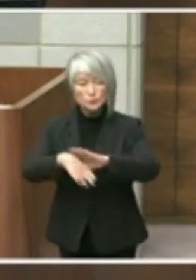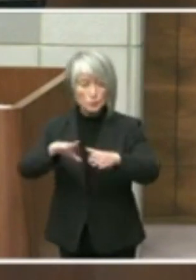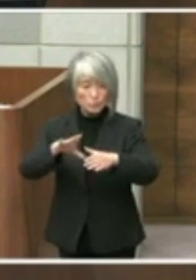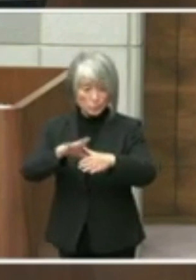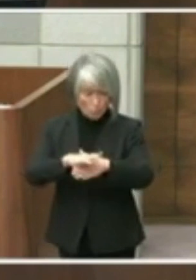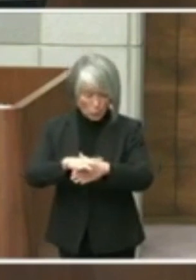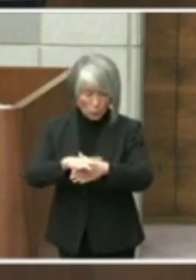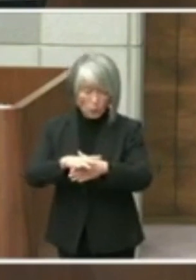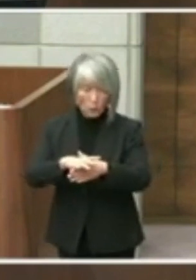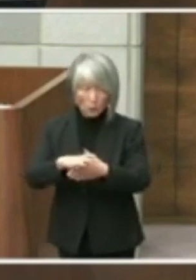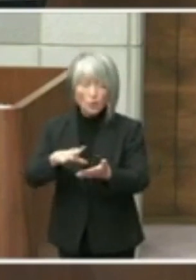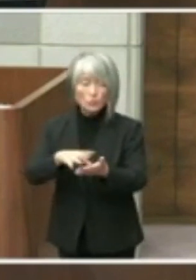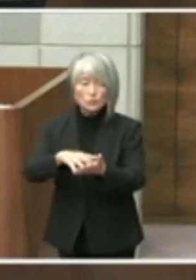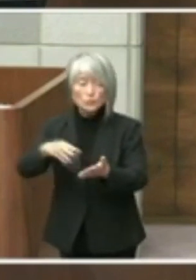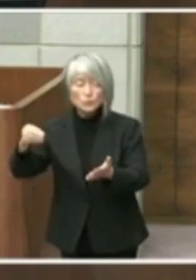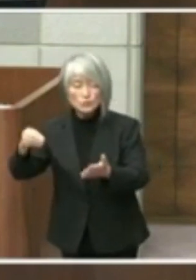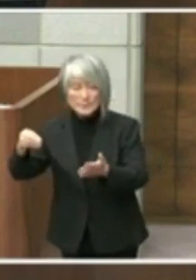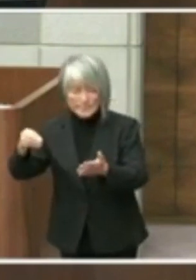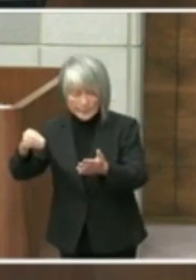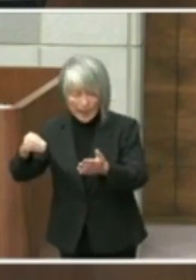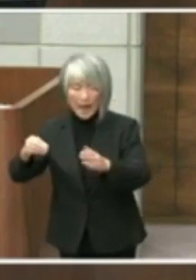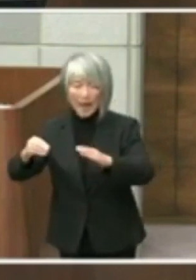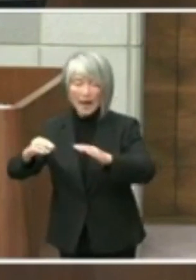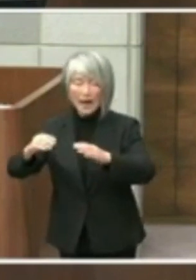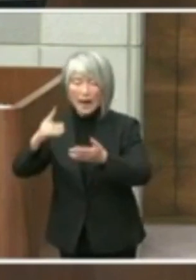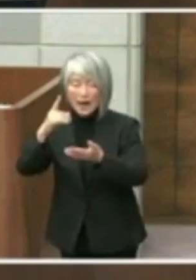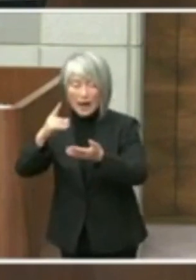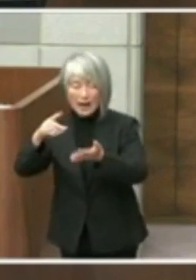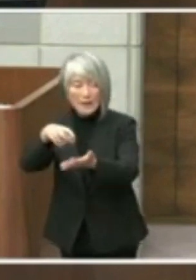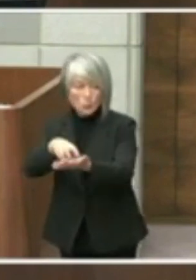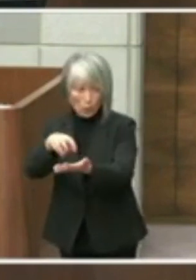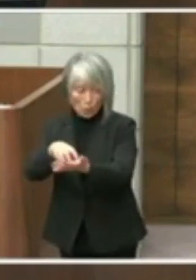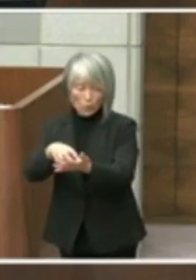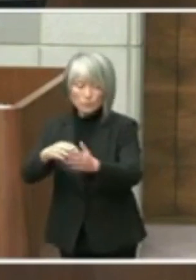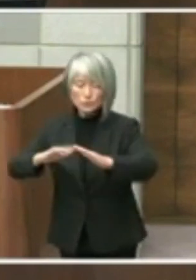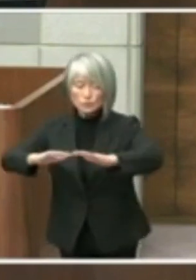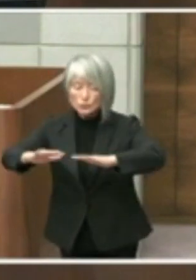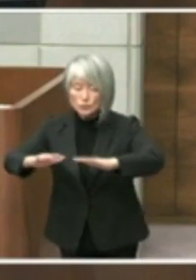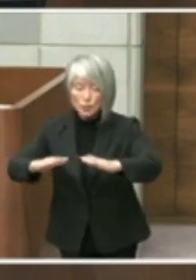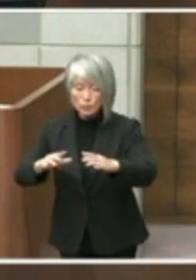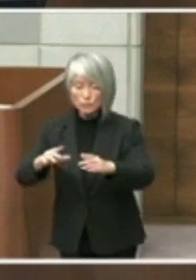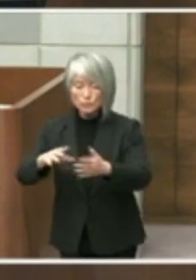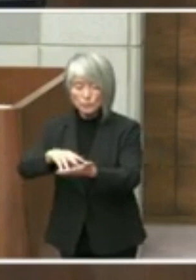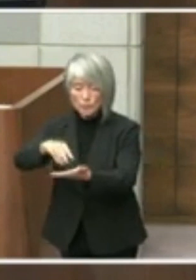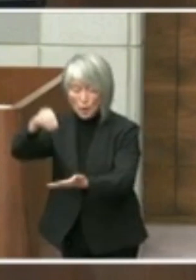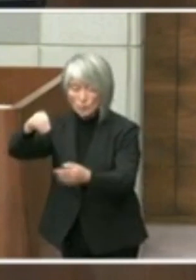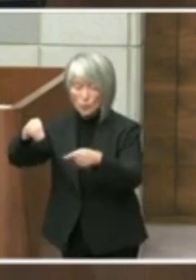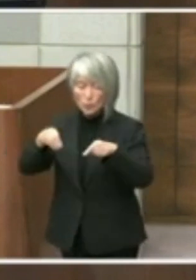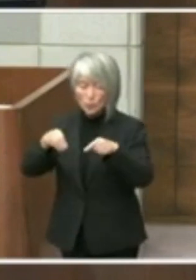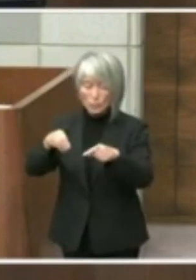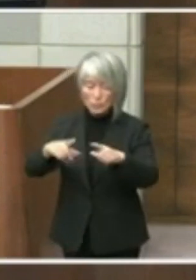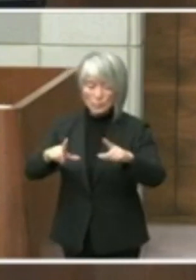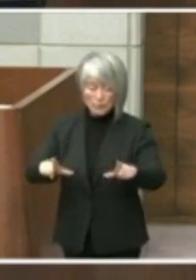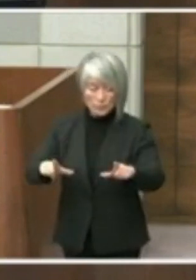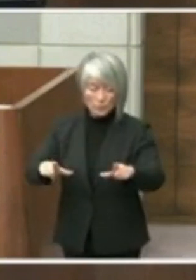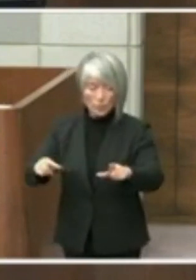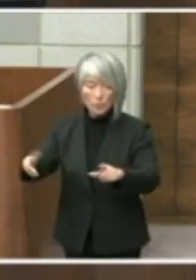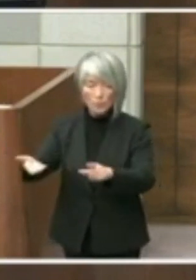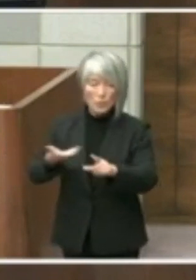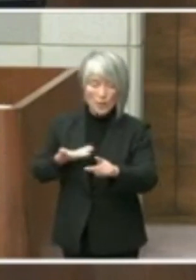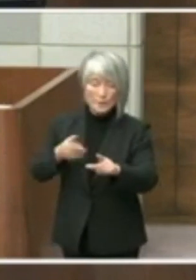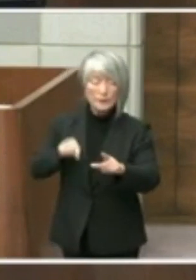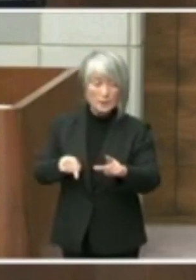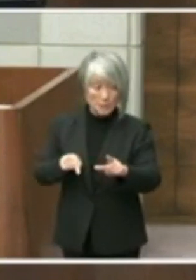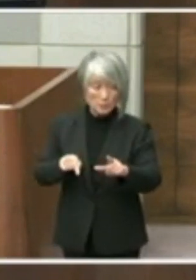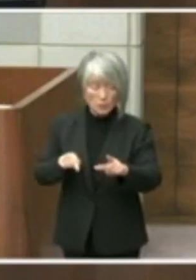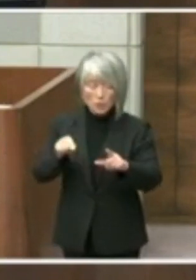画像であるとして、画像データの提供もいただいております。ただし、この画像